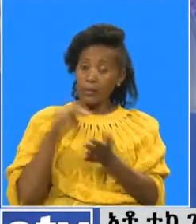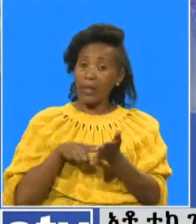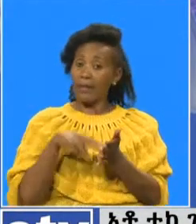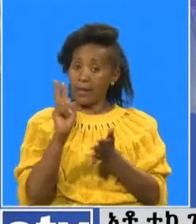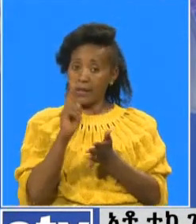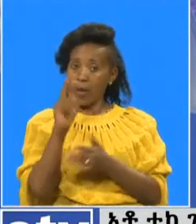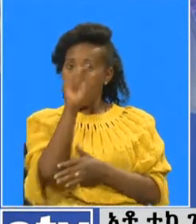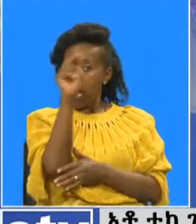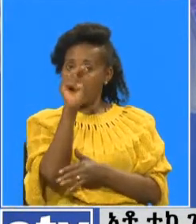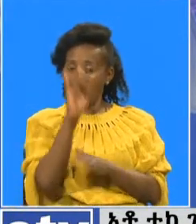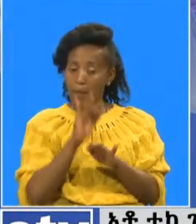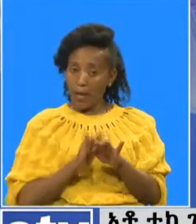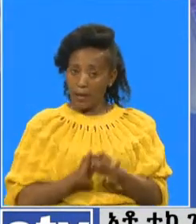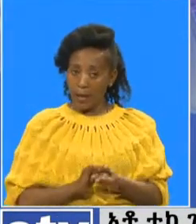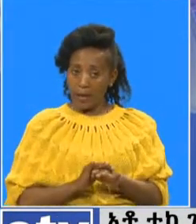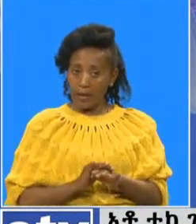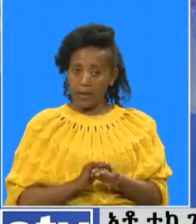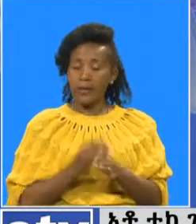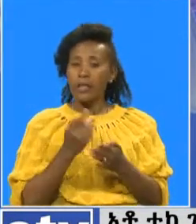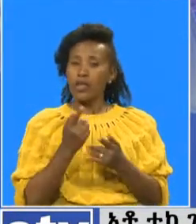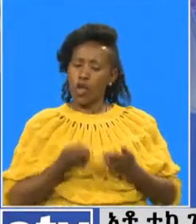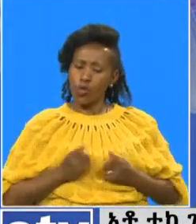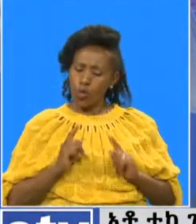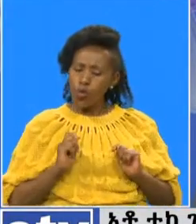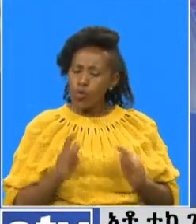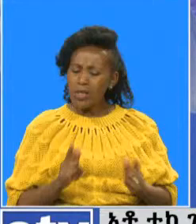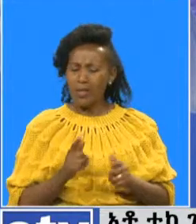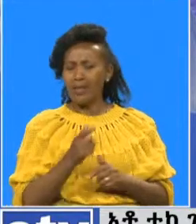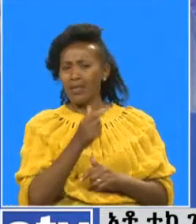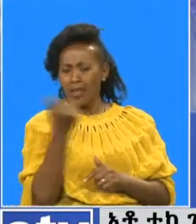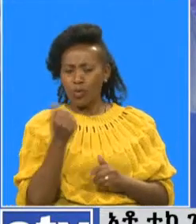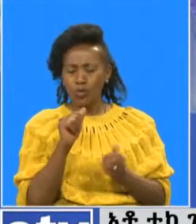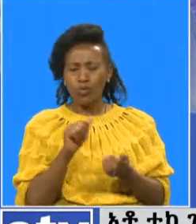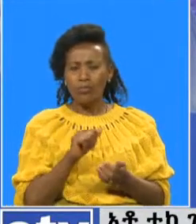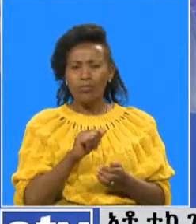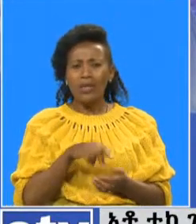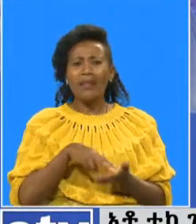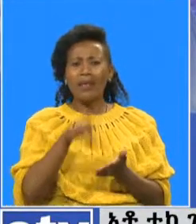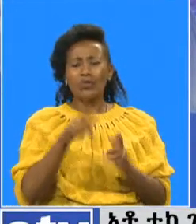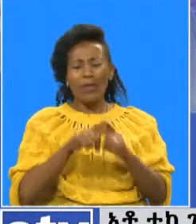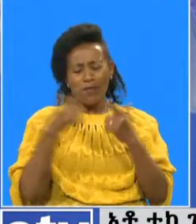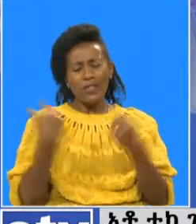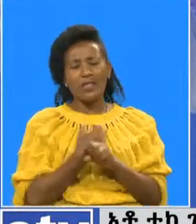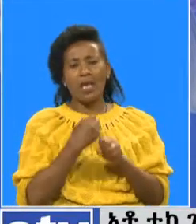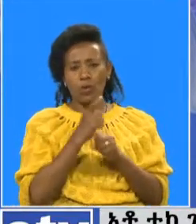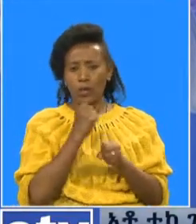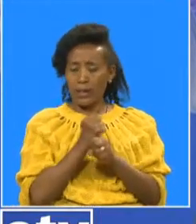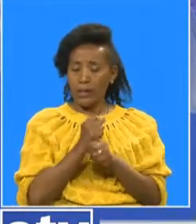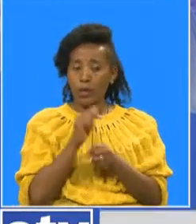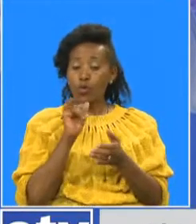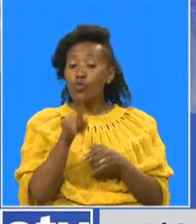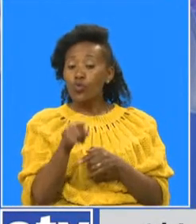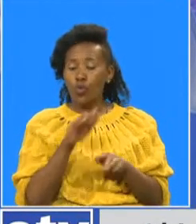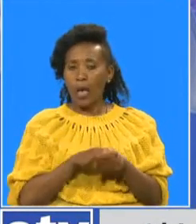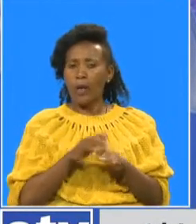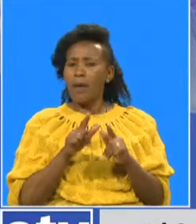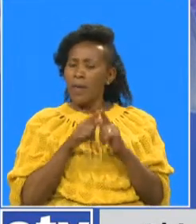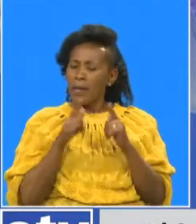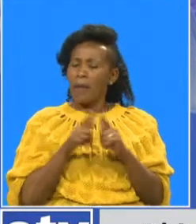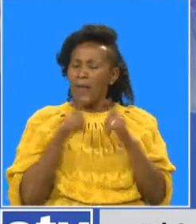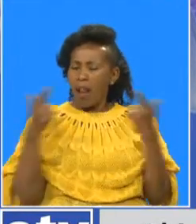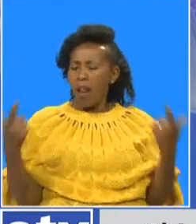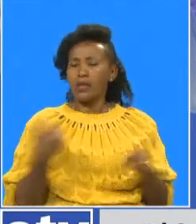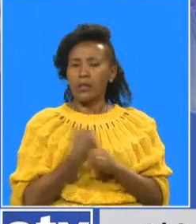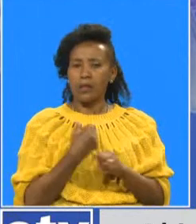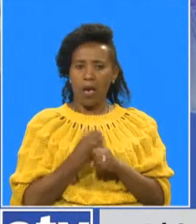የተነሳ ከአዳማ አይ ቲንክ ከኑሮ ውድነት ከእንትኖች ጋር የተነሱ ነገሮች ሰፊ ስራ ነው የተሰራው። ባይ ዘ ወይ እሱ ላይ በጣም ትልቅ